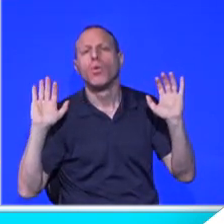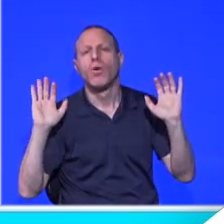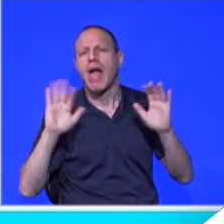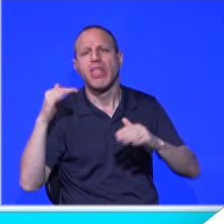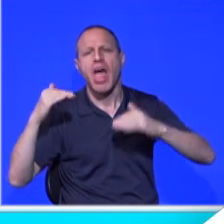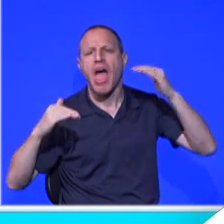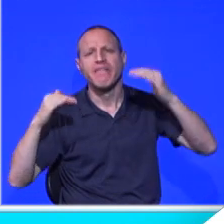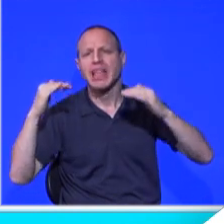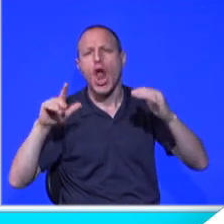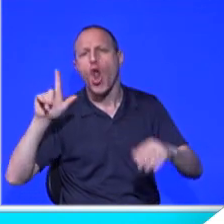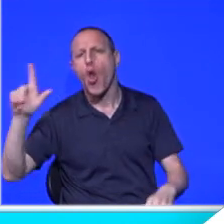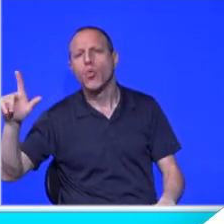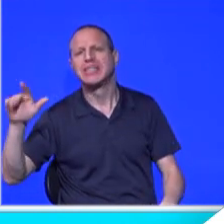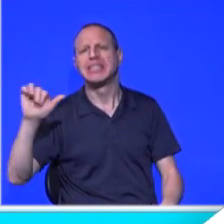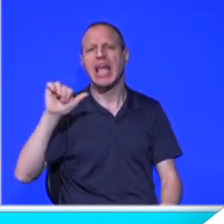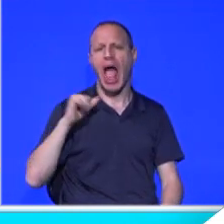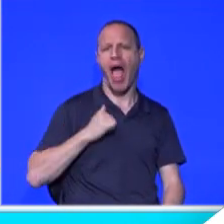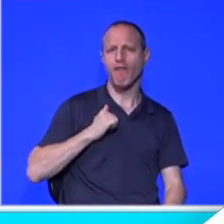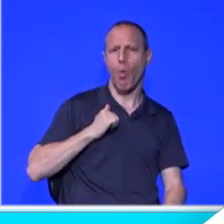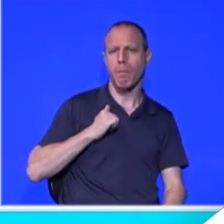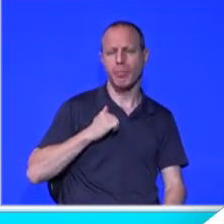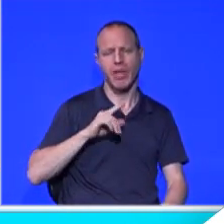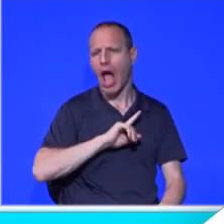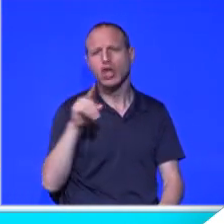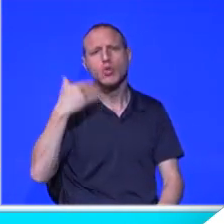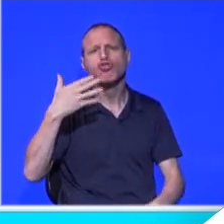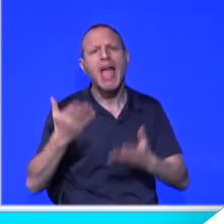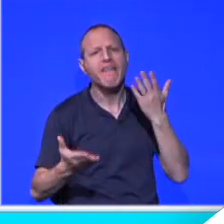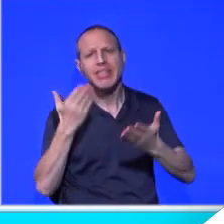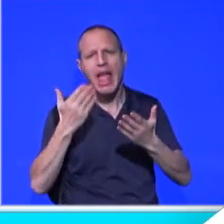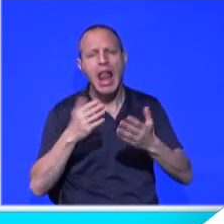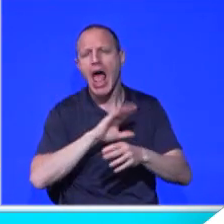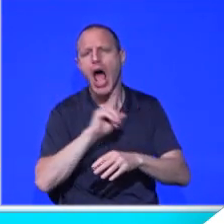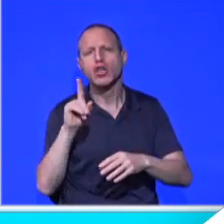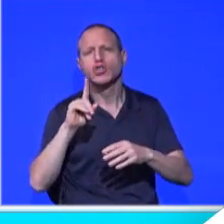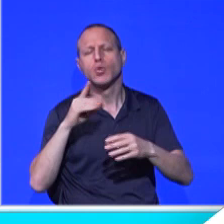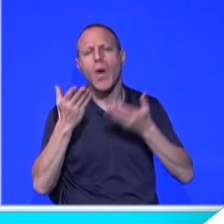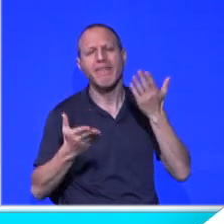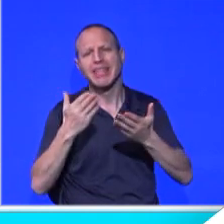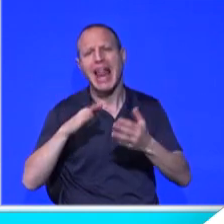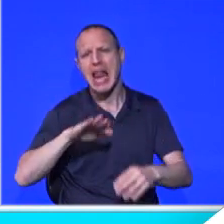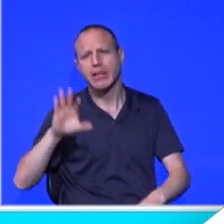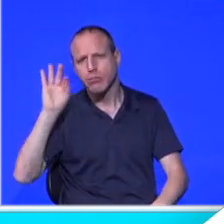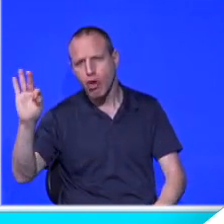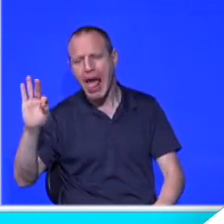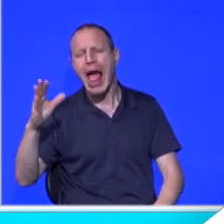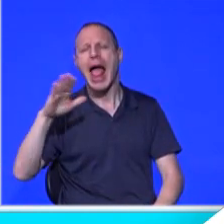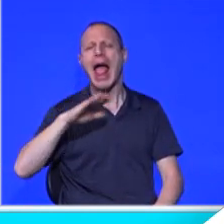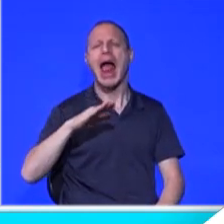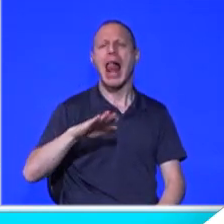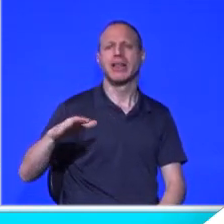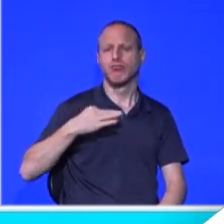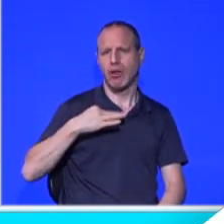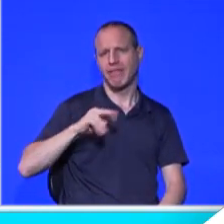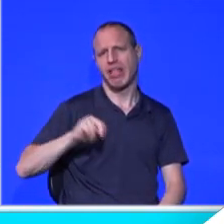אין הבדל בין לוסי לאברום, ואסור שיהיה הבדל. ואסור שיהיה הבדל בין הילדים שלך לילדים שלי ולנכדים שלנו. מרגע